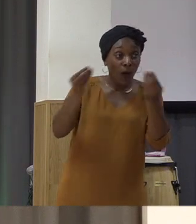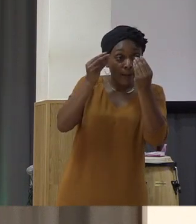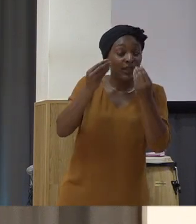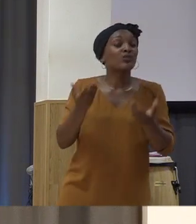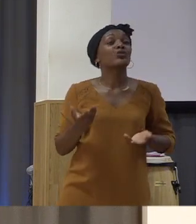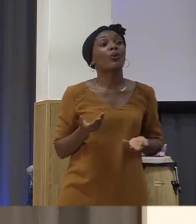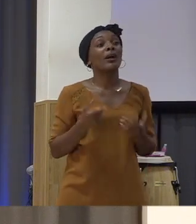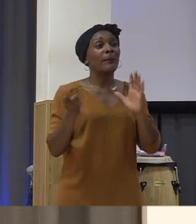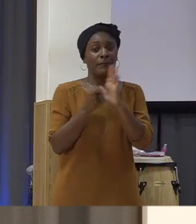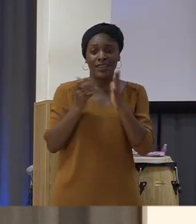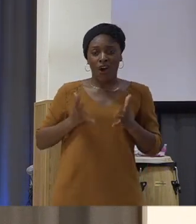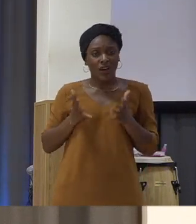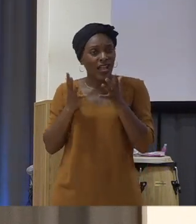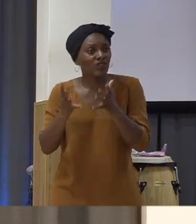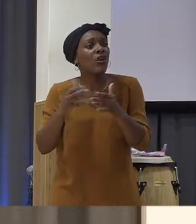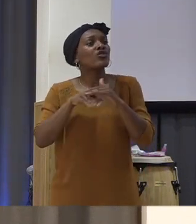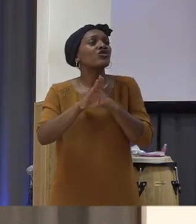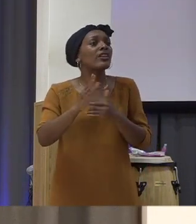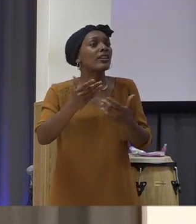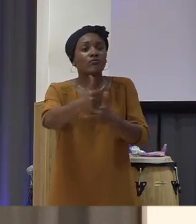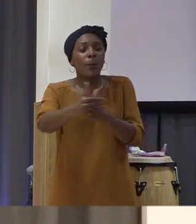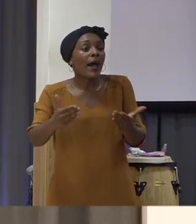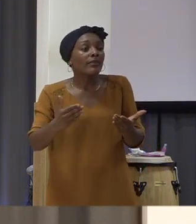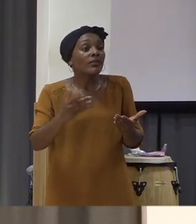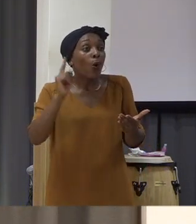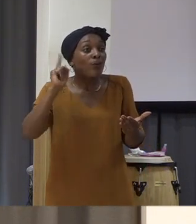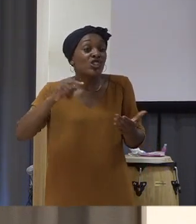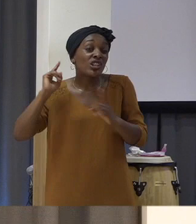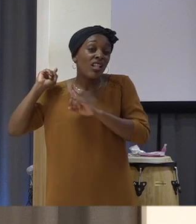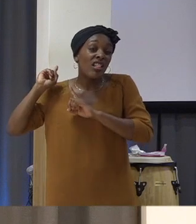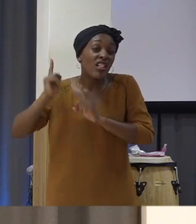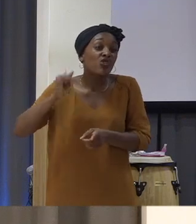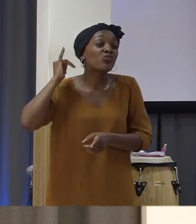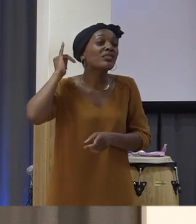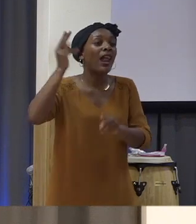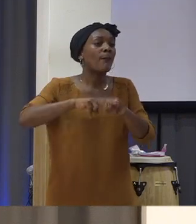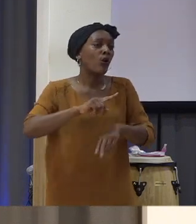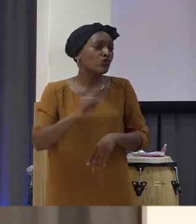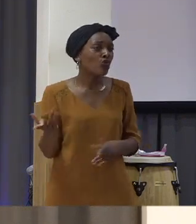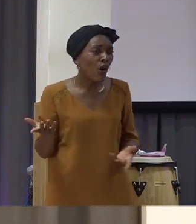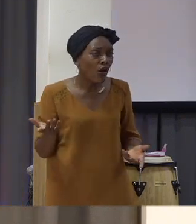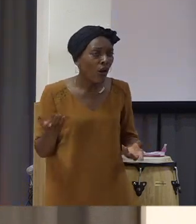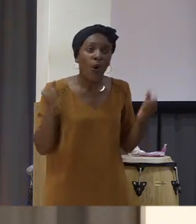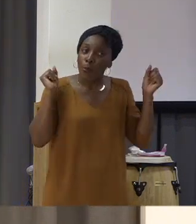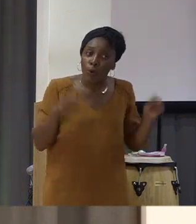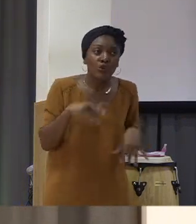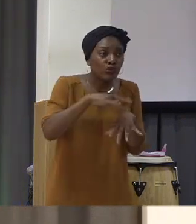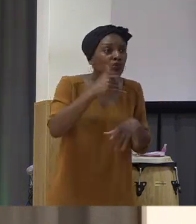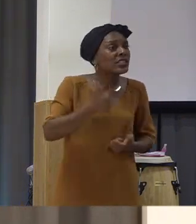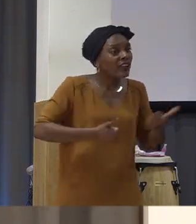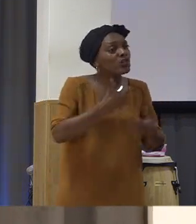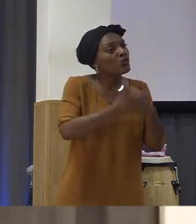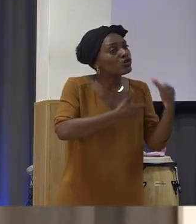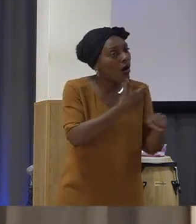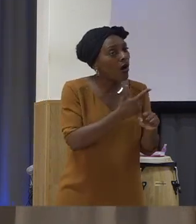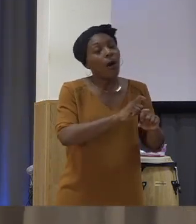dans quelque chose, vous n'êtes pas obligé de faire ça jusqu'à la mort, hein. Vous vous engagez dans un service, vous pouvez très bien le faire 2 ans,